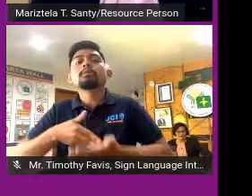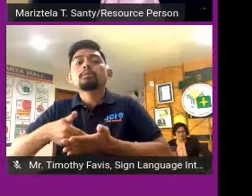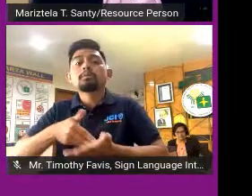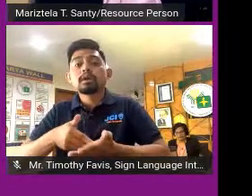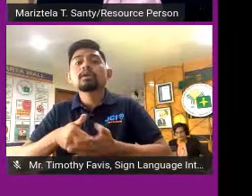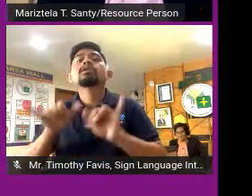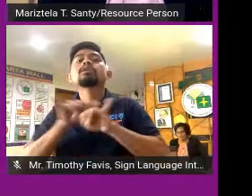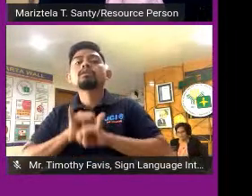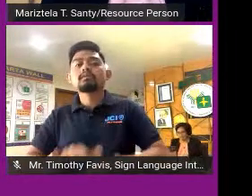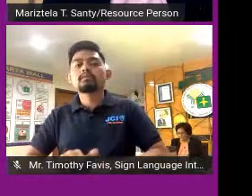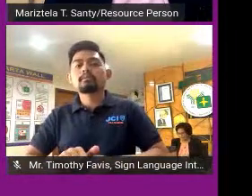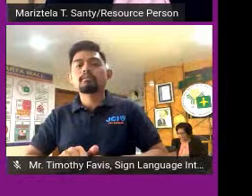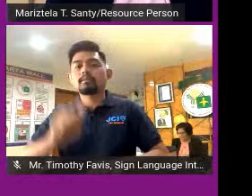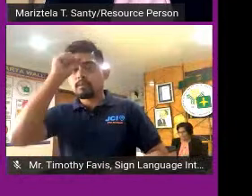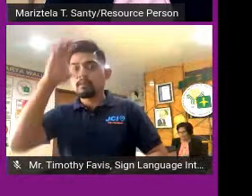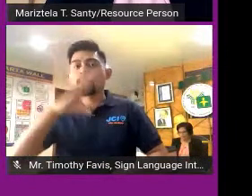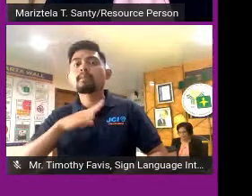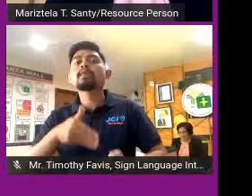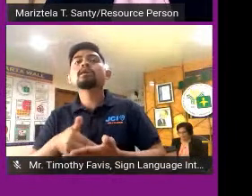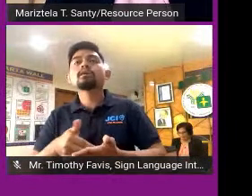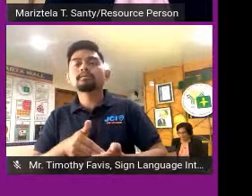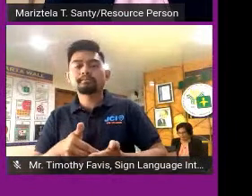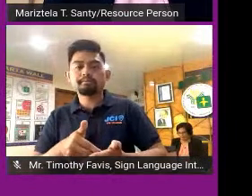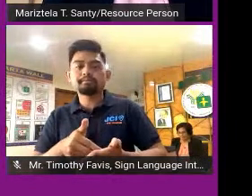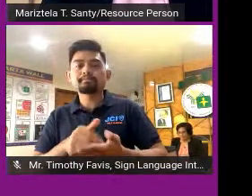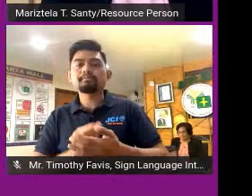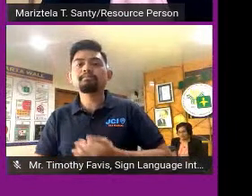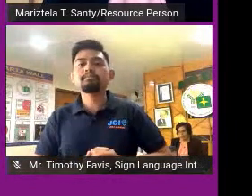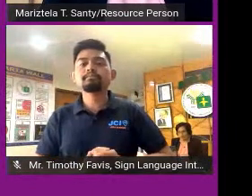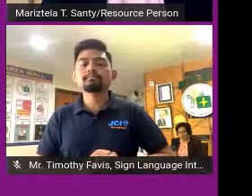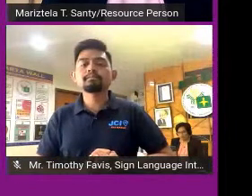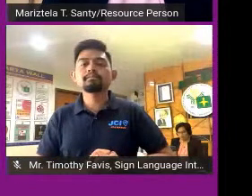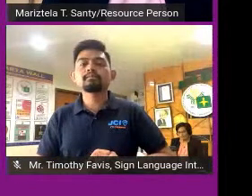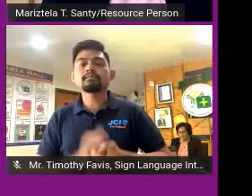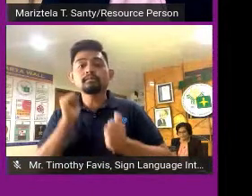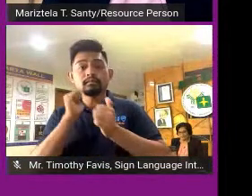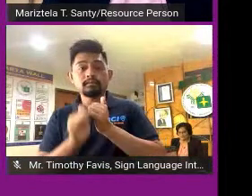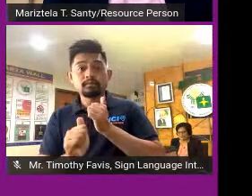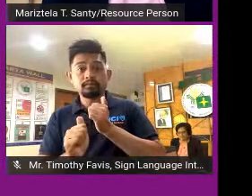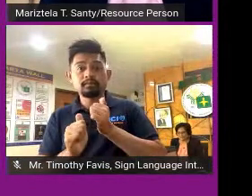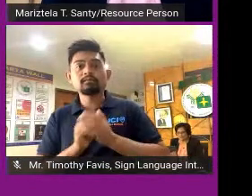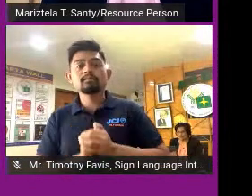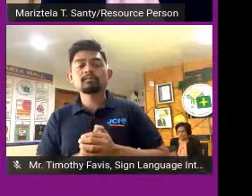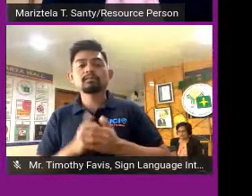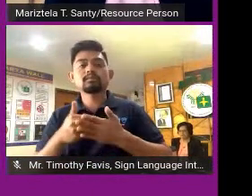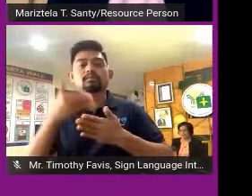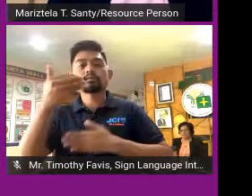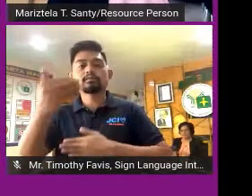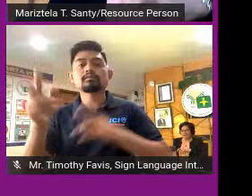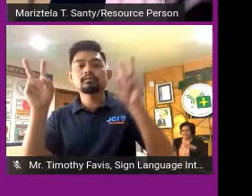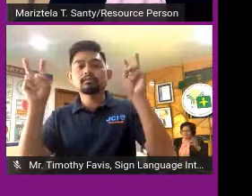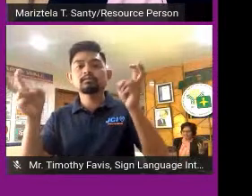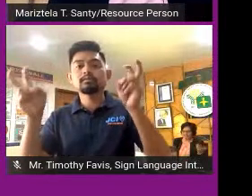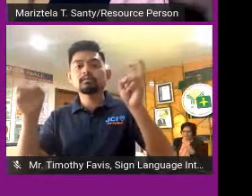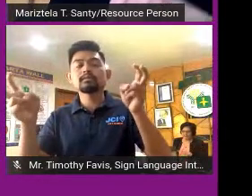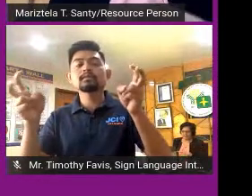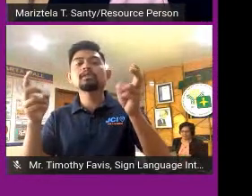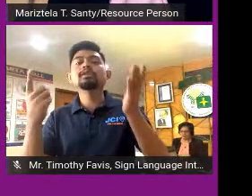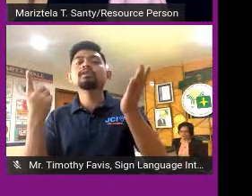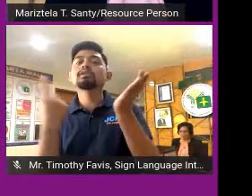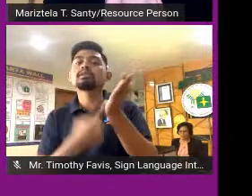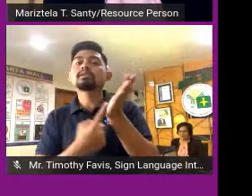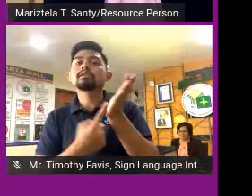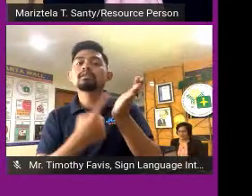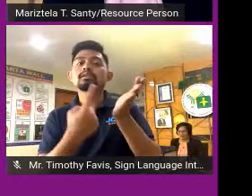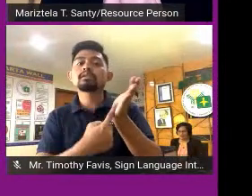mga kalalakihan ay naaapi. So, for the next session, i-discuss